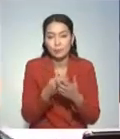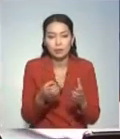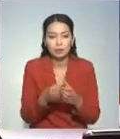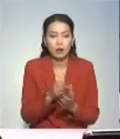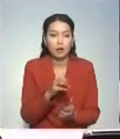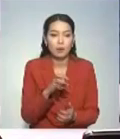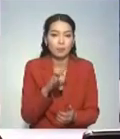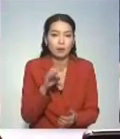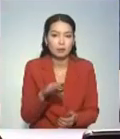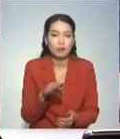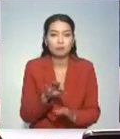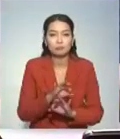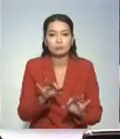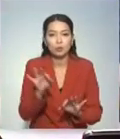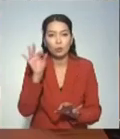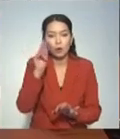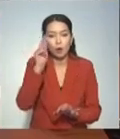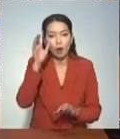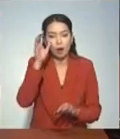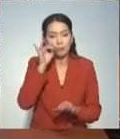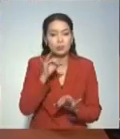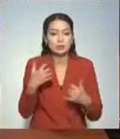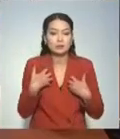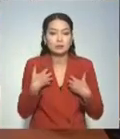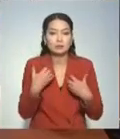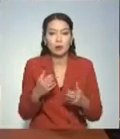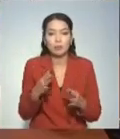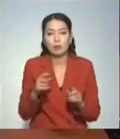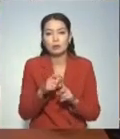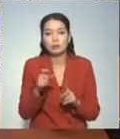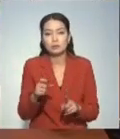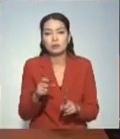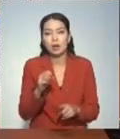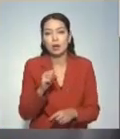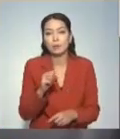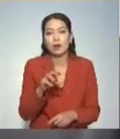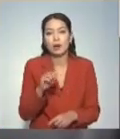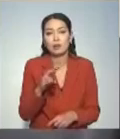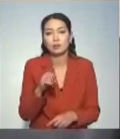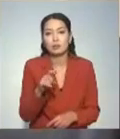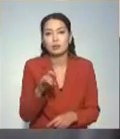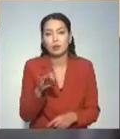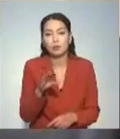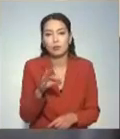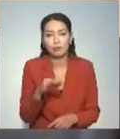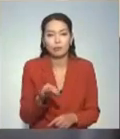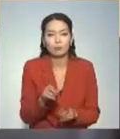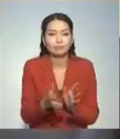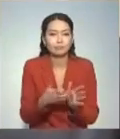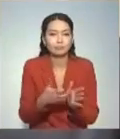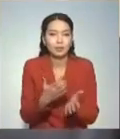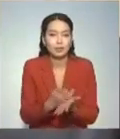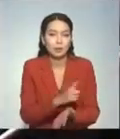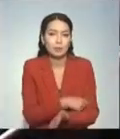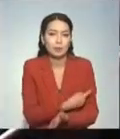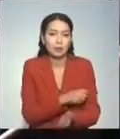шла об образовании и здравоохранении. По словам сенатора Акмарал Аль-Назаровой, остро стоит вопрос дефицита медработников в